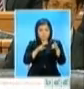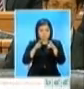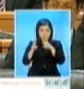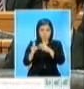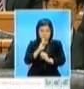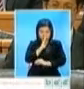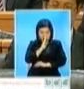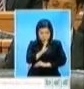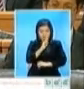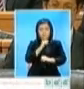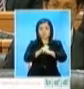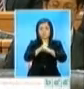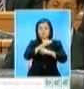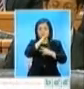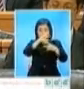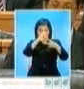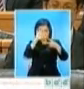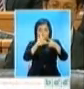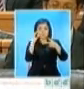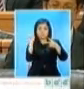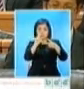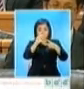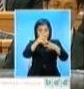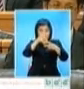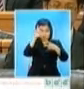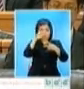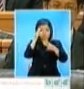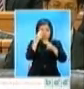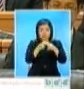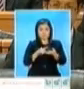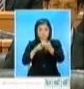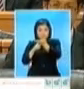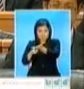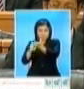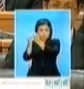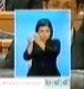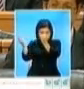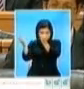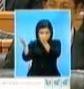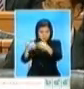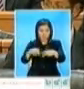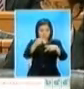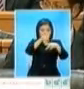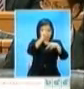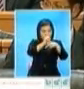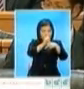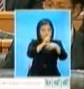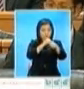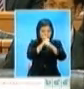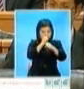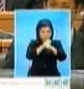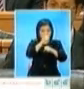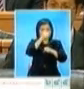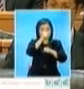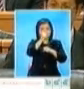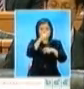ทำหน้าที่ถ้าท่านประธานเลือกที่จะเป็นผู้เสนอร่างแก้ไขรัฐธรรมนูญท่านประธานก็สามารถปฏิบัติหน้าที่เป็นประธาน